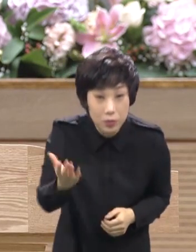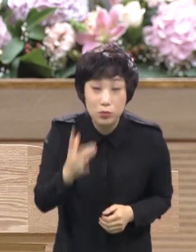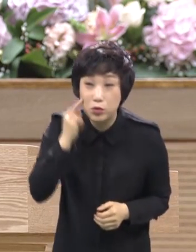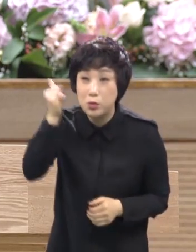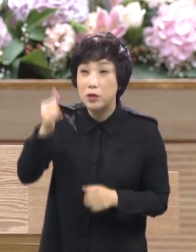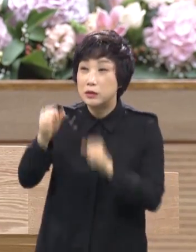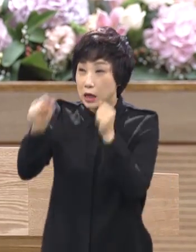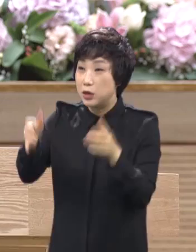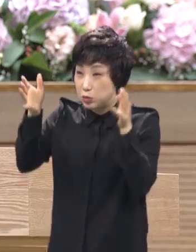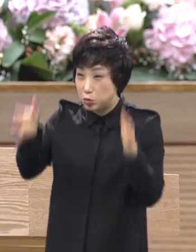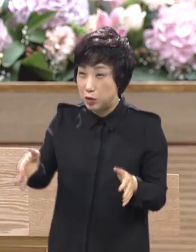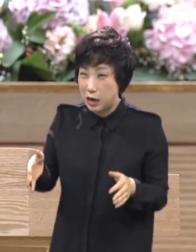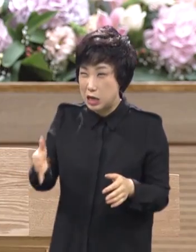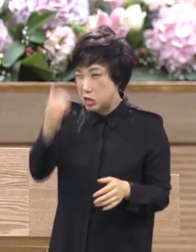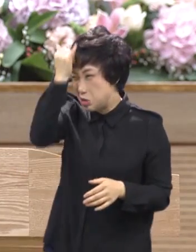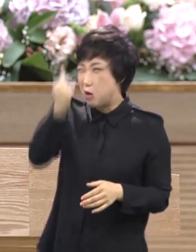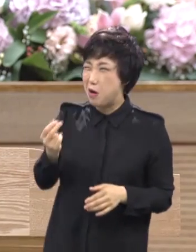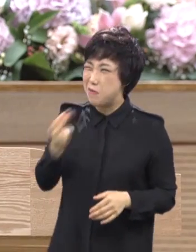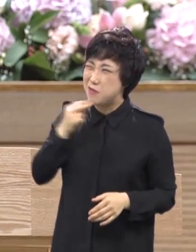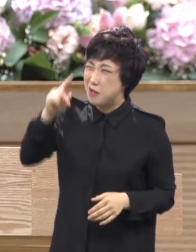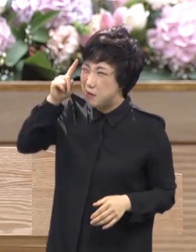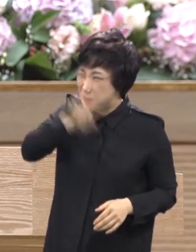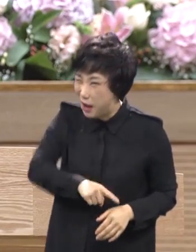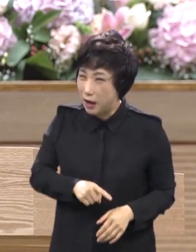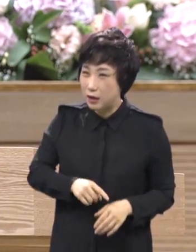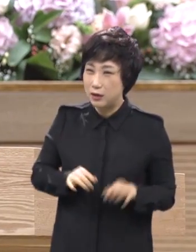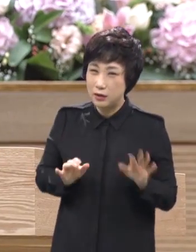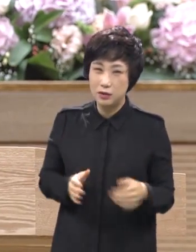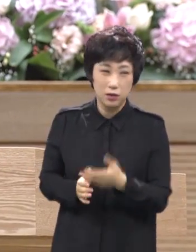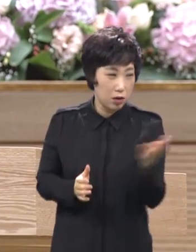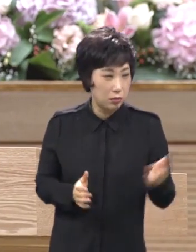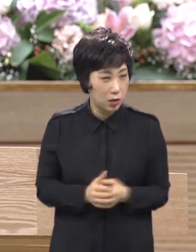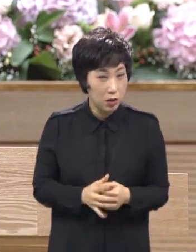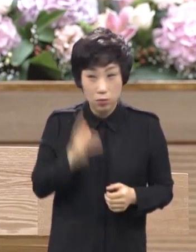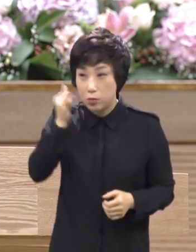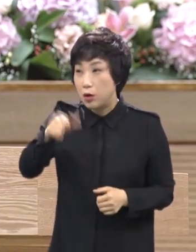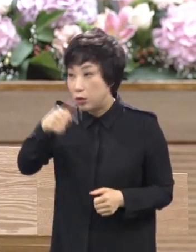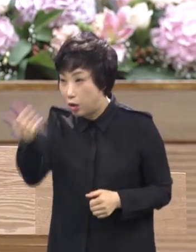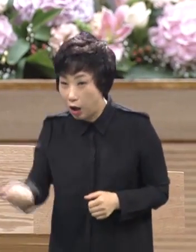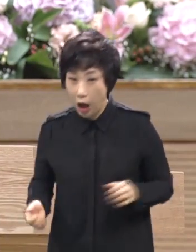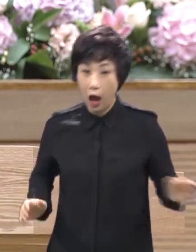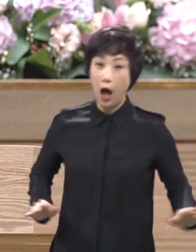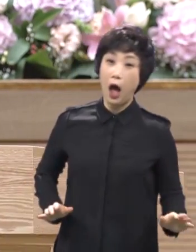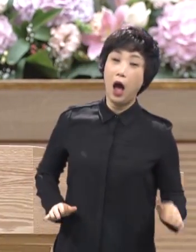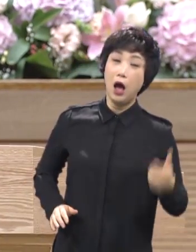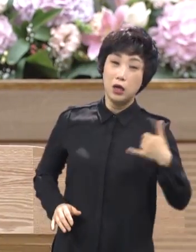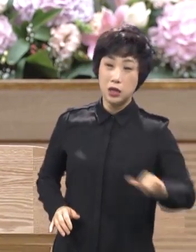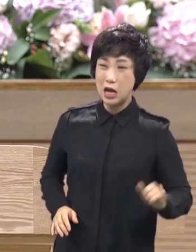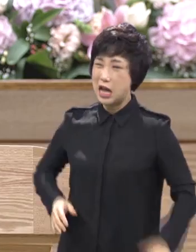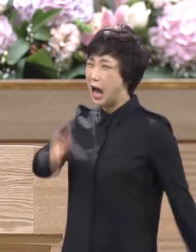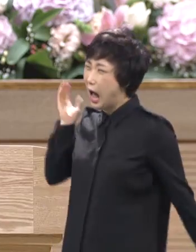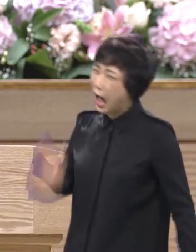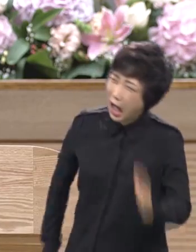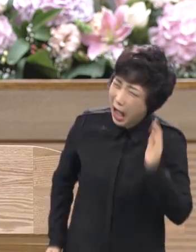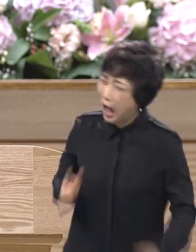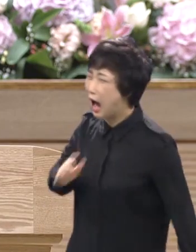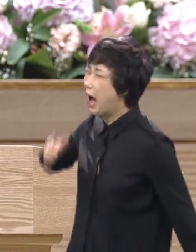살아계실 때는 그렇게 불이 오고 못되게 형님이 부모가 돌아가시면 막